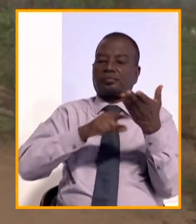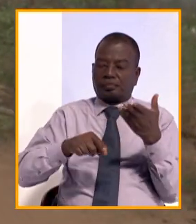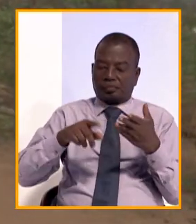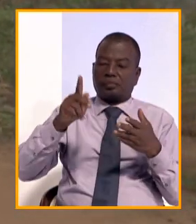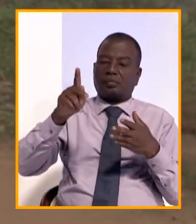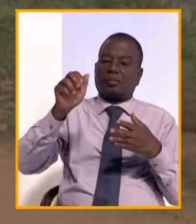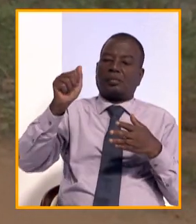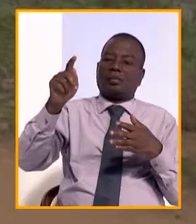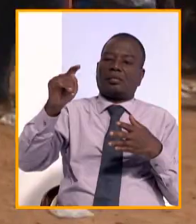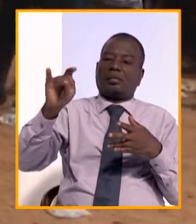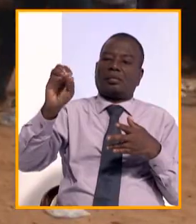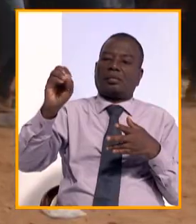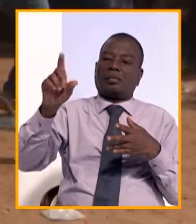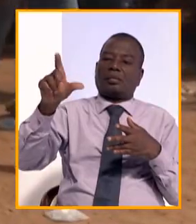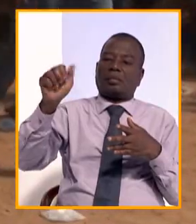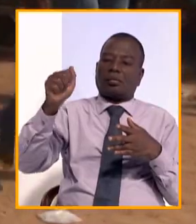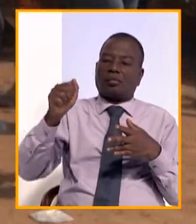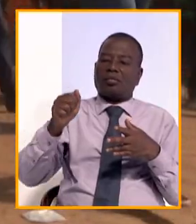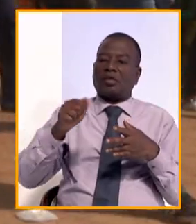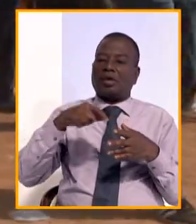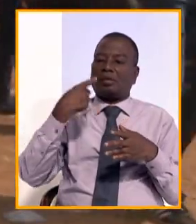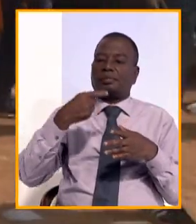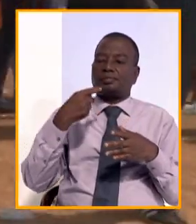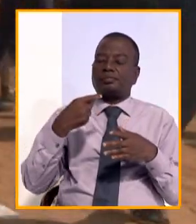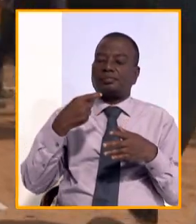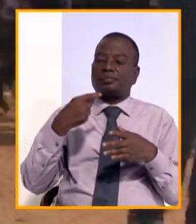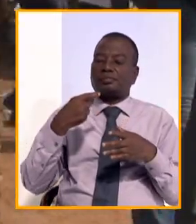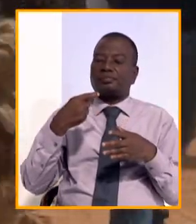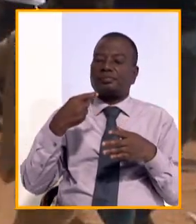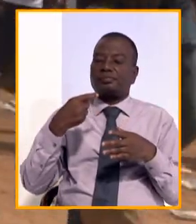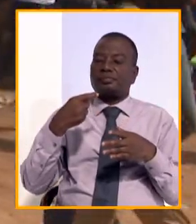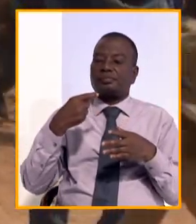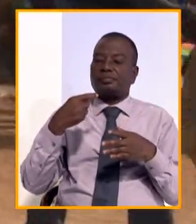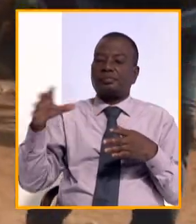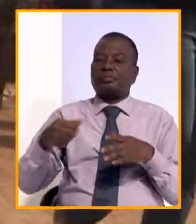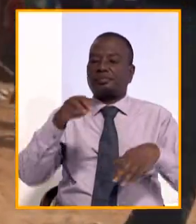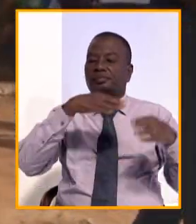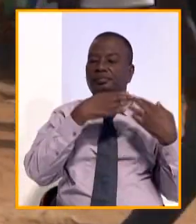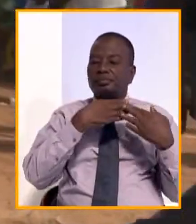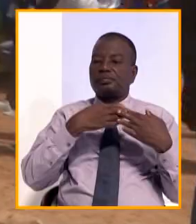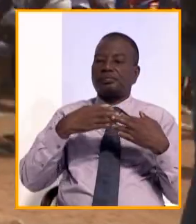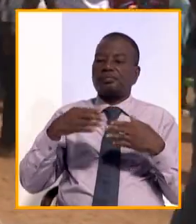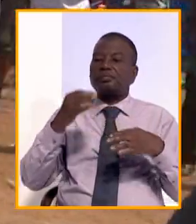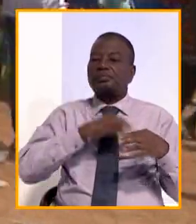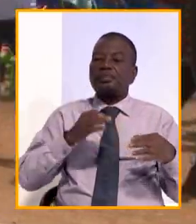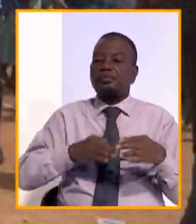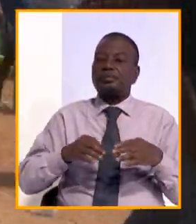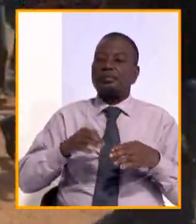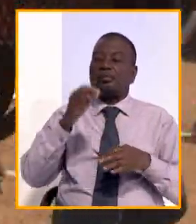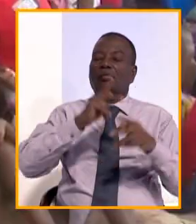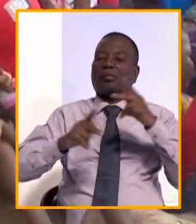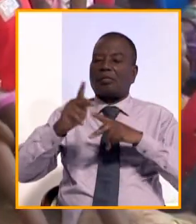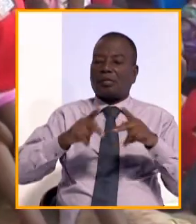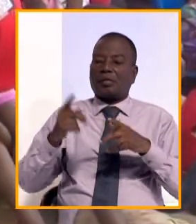de Katiola, réunie au sein de Yereta, qui signifie en langue locale malinké, se prend en charge. Fait du bien-être des populations